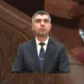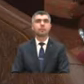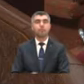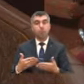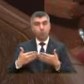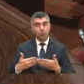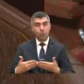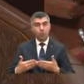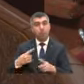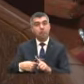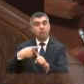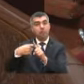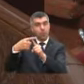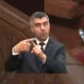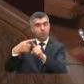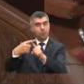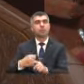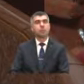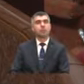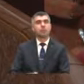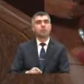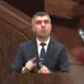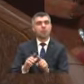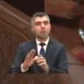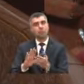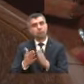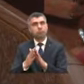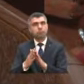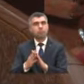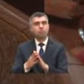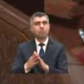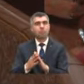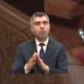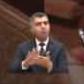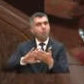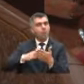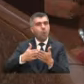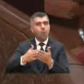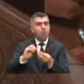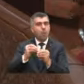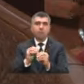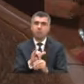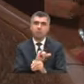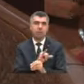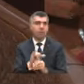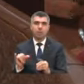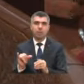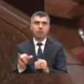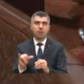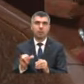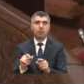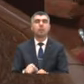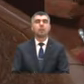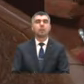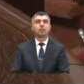اليوم بالاضافه الى تقريبا معالجه هذا المشكل، لان خدينا القرار باش يكون عندنا قرار ديال